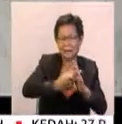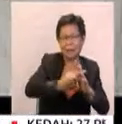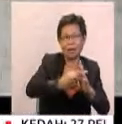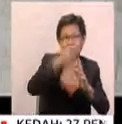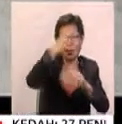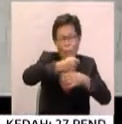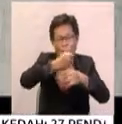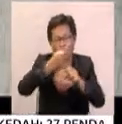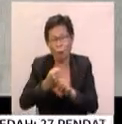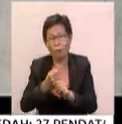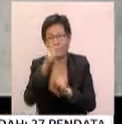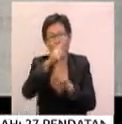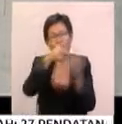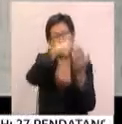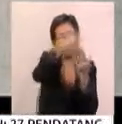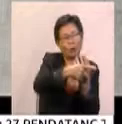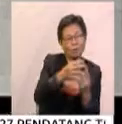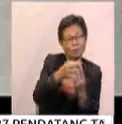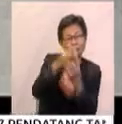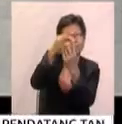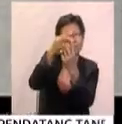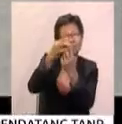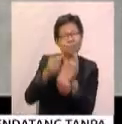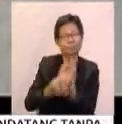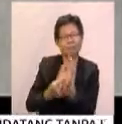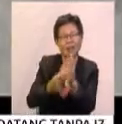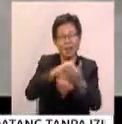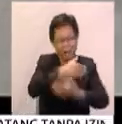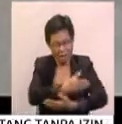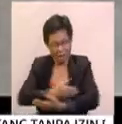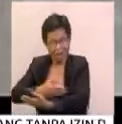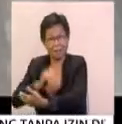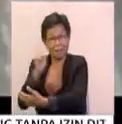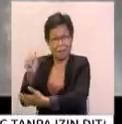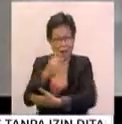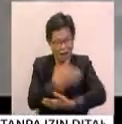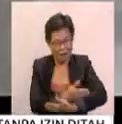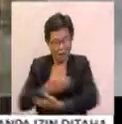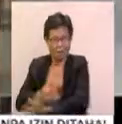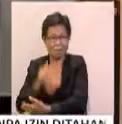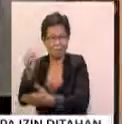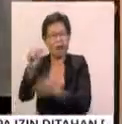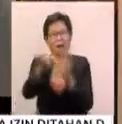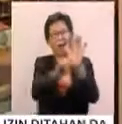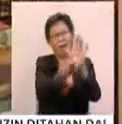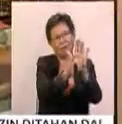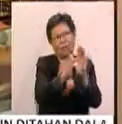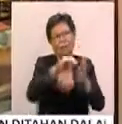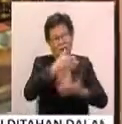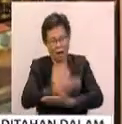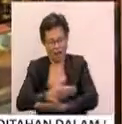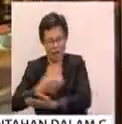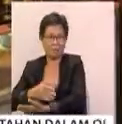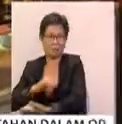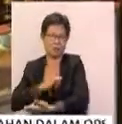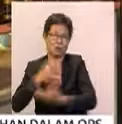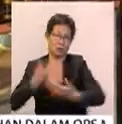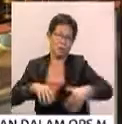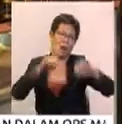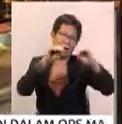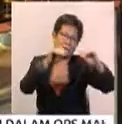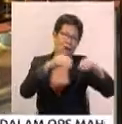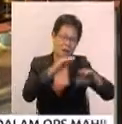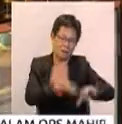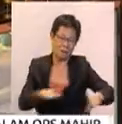dengan mencipta sebuah program istimewa yang mengetengahkan anak-anaknya sendiri sebagai ikon. Anak-anak saya memang saya dah ajar mereka